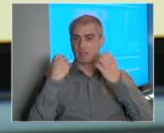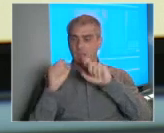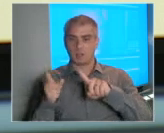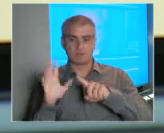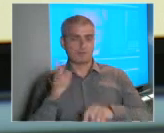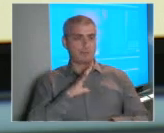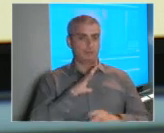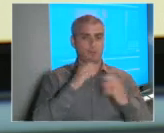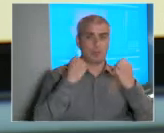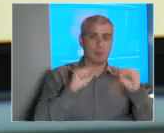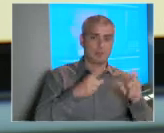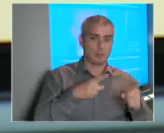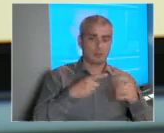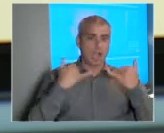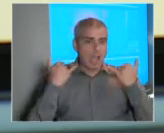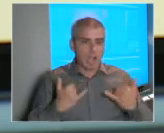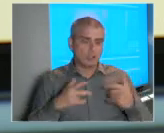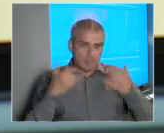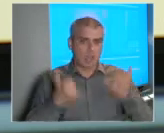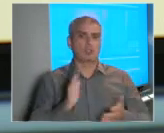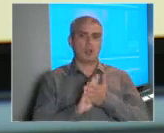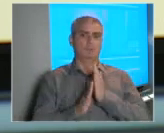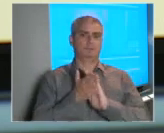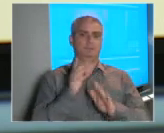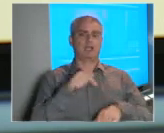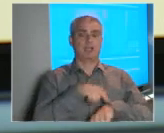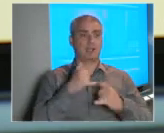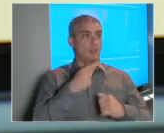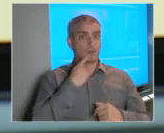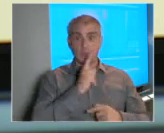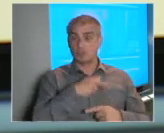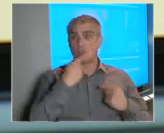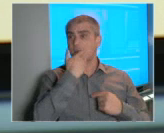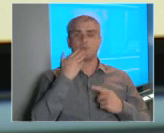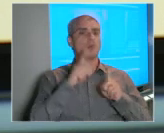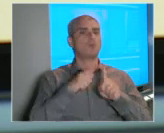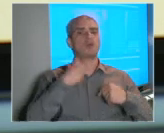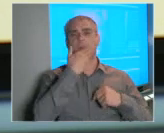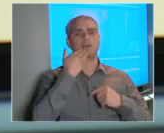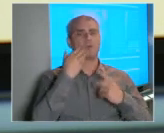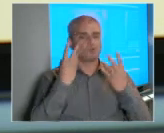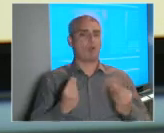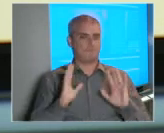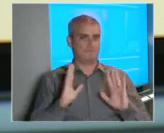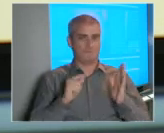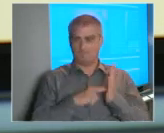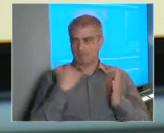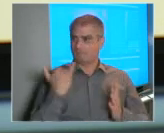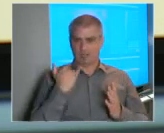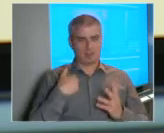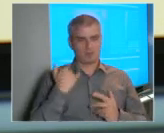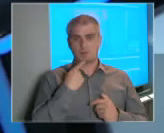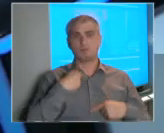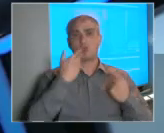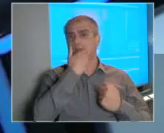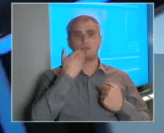ומה מסוכן לדמוקרטיה, היום זה היום, זה הרגע הזה. כשאתה אומר יום הכיפורים, צריך לומר, זה יום הכיפורים בקטע טוב, כי אנחנו לרוב נוהגים לומר